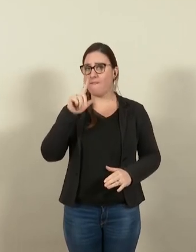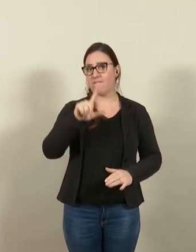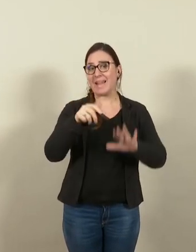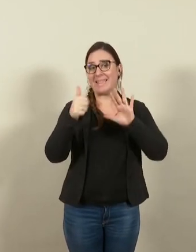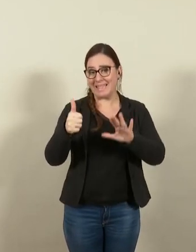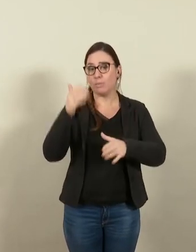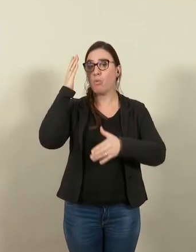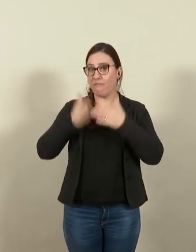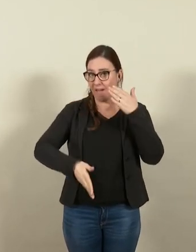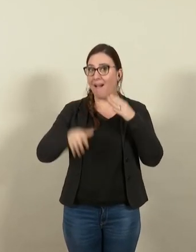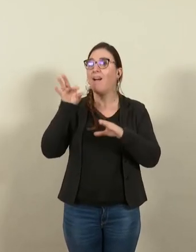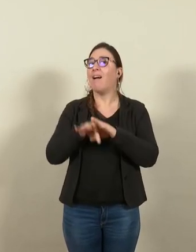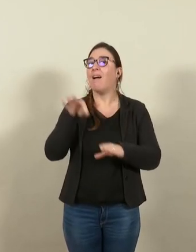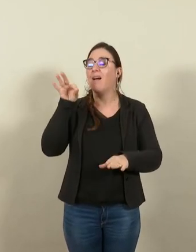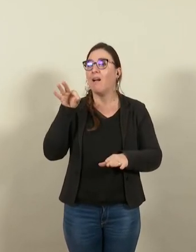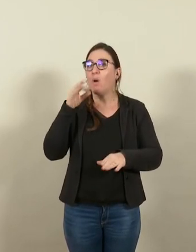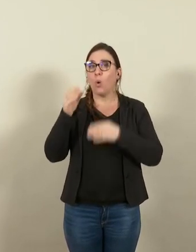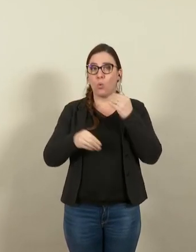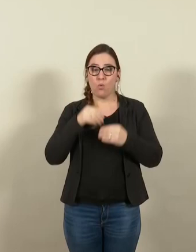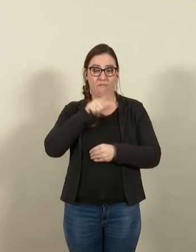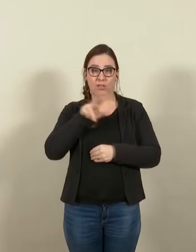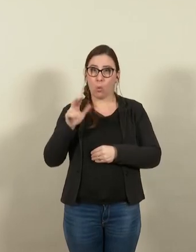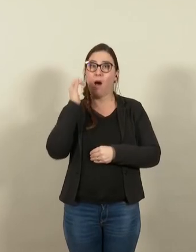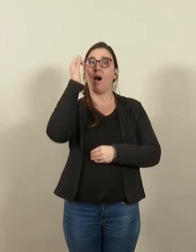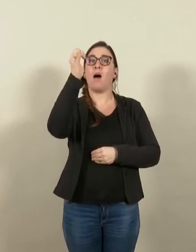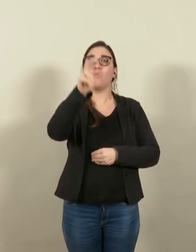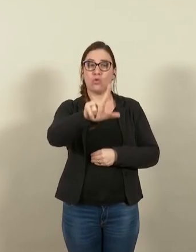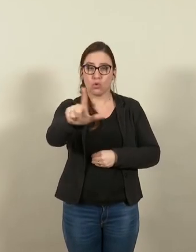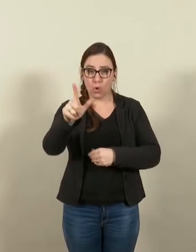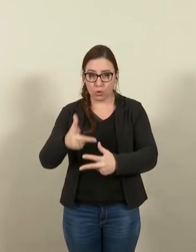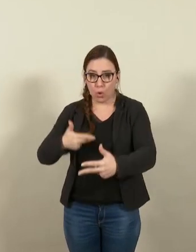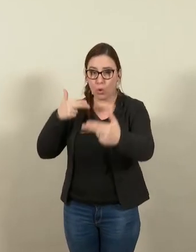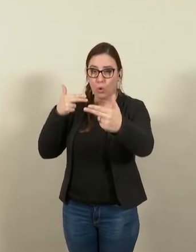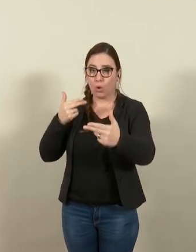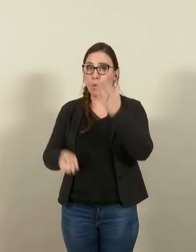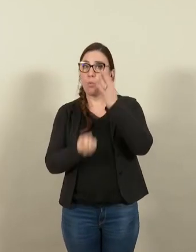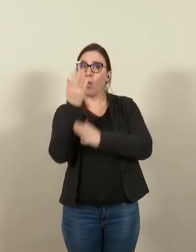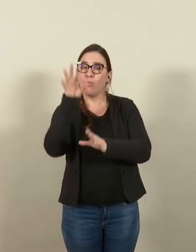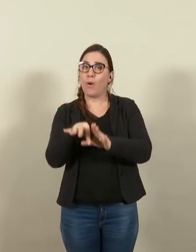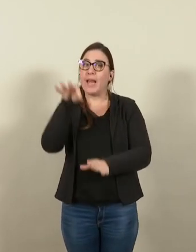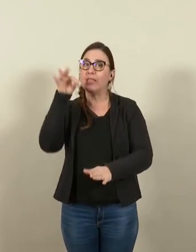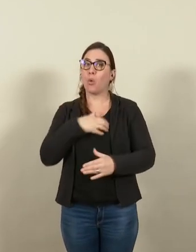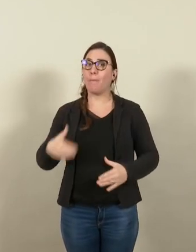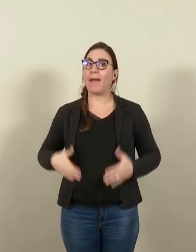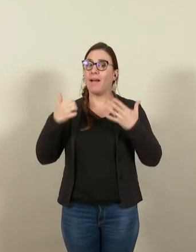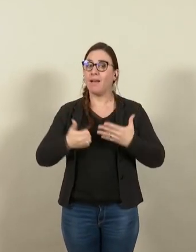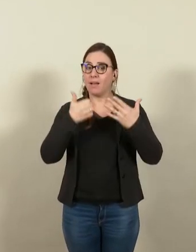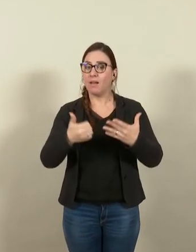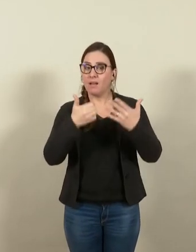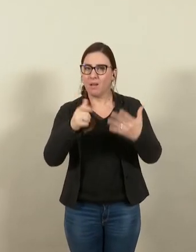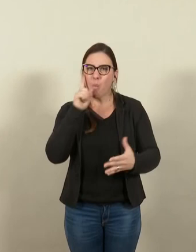terminer le mandat ou 2023 2032 pour tracer des perspectives dans le cadre d'un nouveau mandat pourquoi ce choix-là de